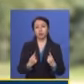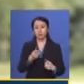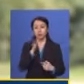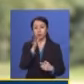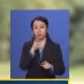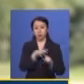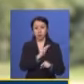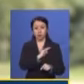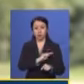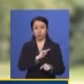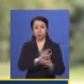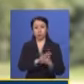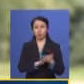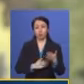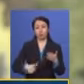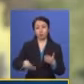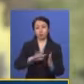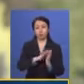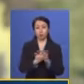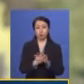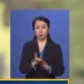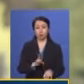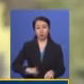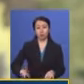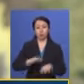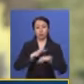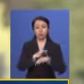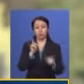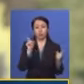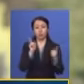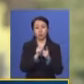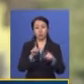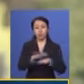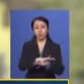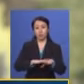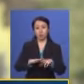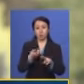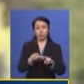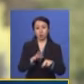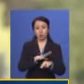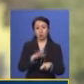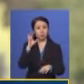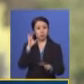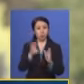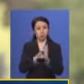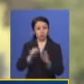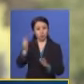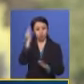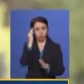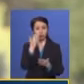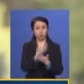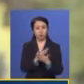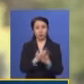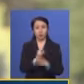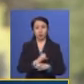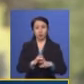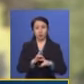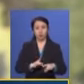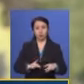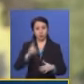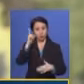работа продолжается. Во всех сельских округах района проведены встречи с населением, на которых были заслушаны мнения и предложения жителей района.